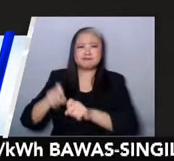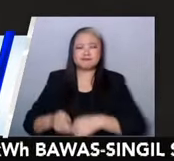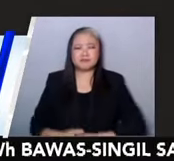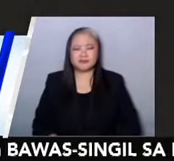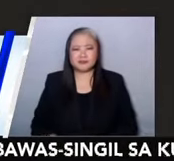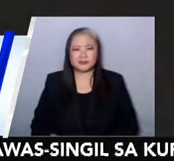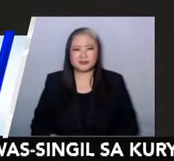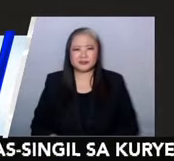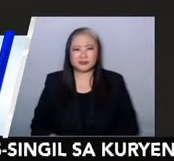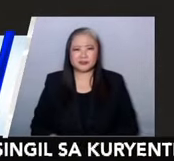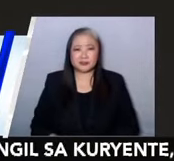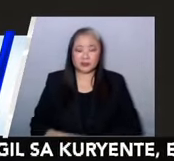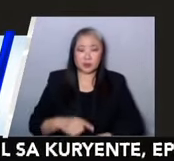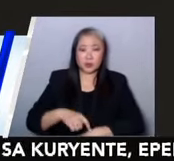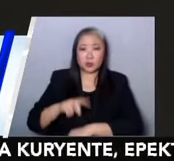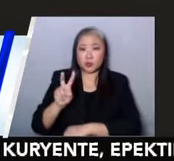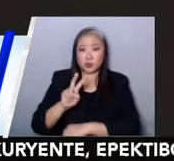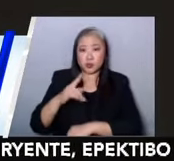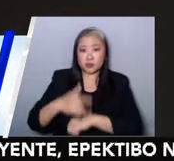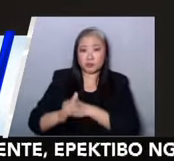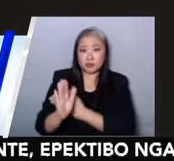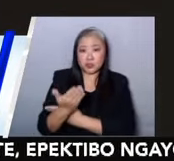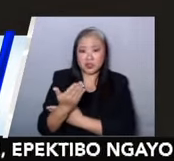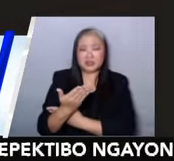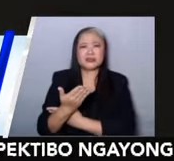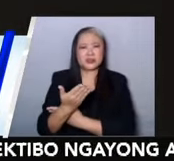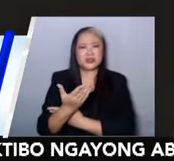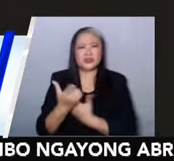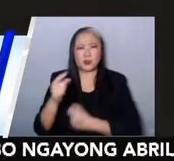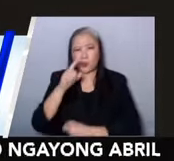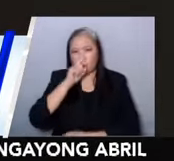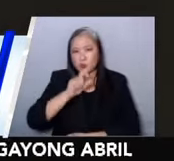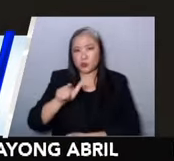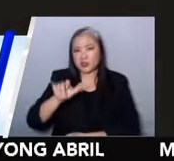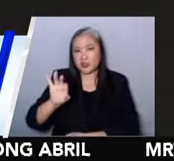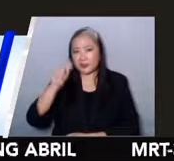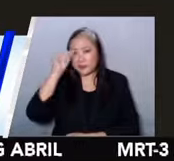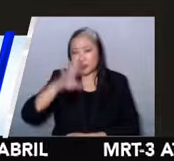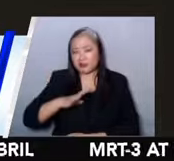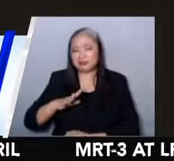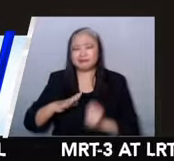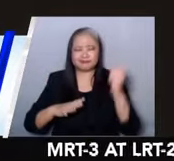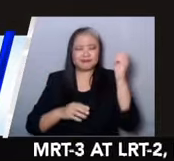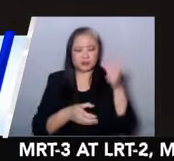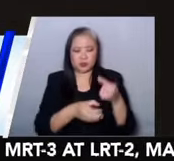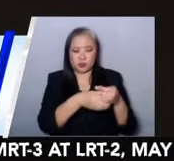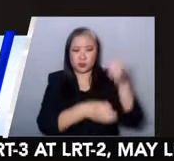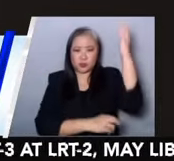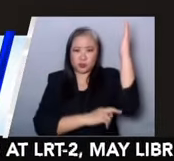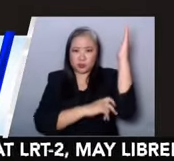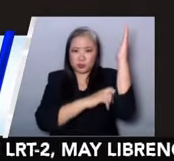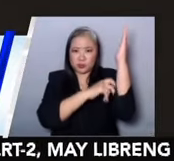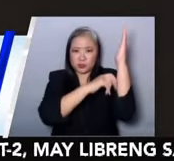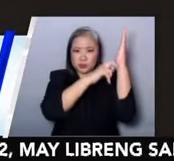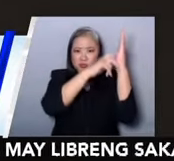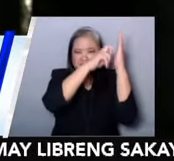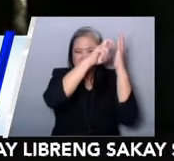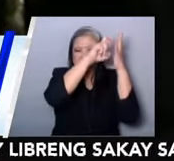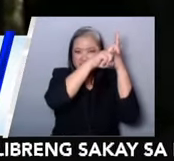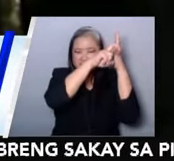sa madaling araw na umakyat ang 29 anyos sa lalaki sa poste ng kuryente sa M. Nabal Street na sakop ng barangay Sipak,